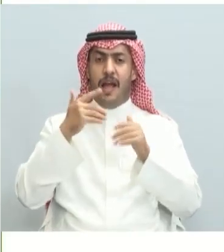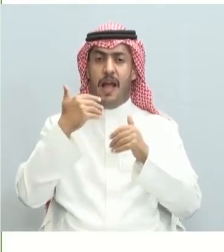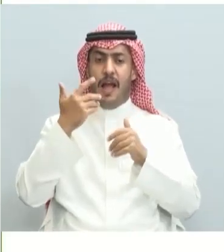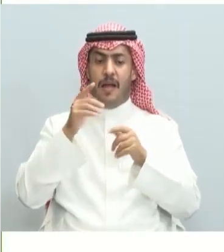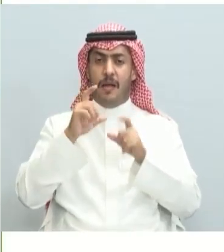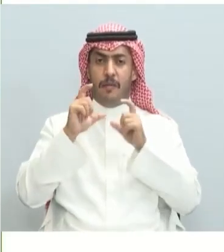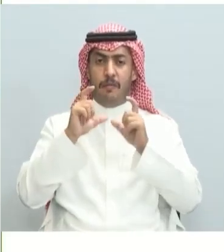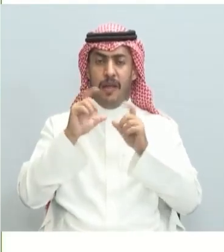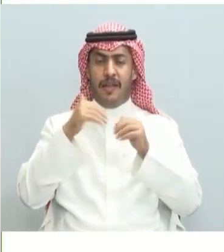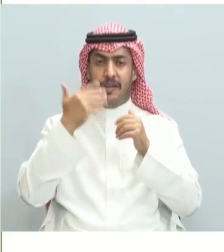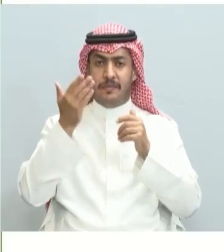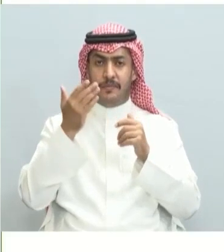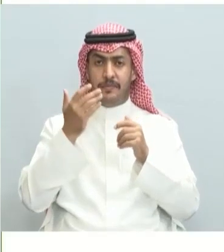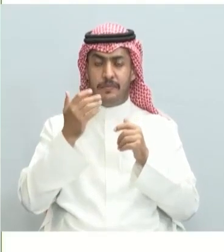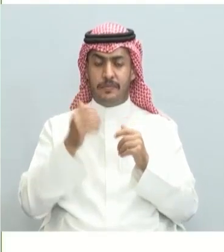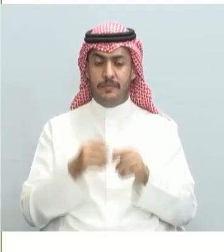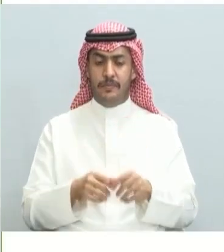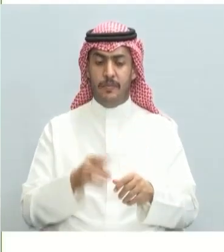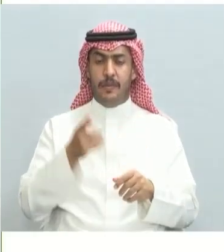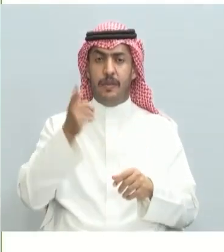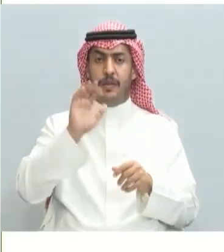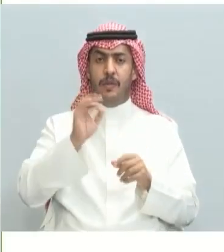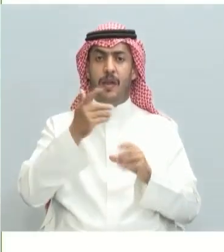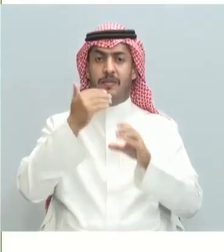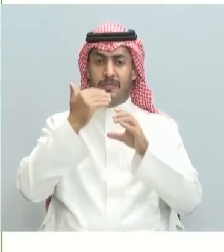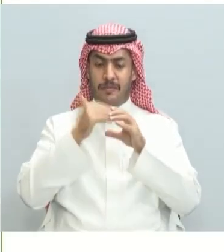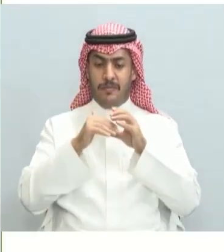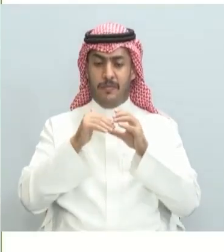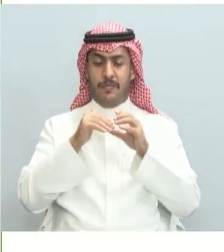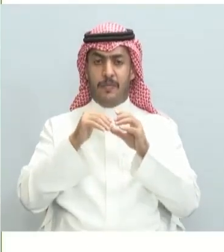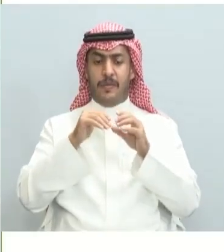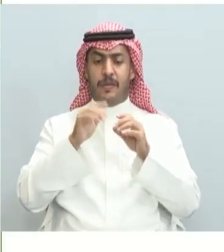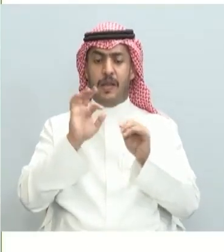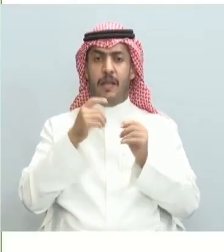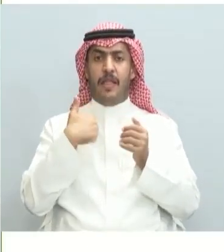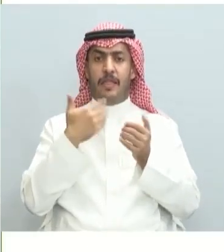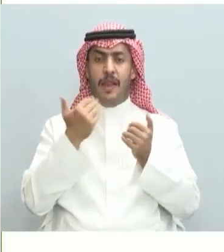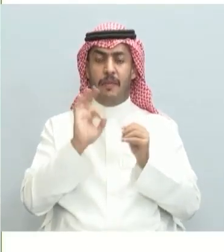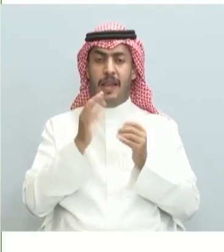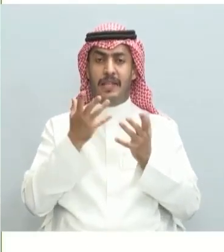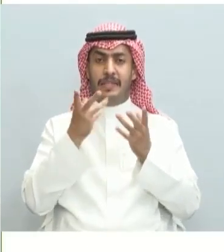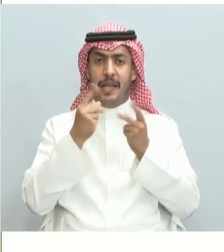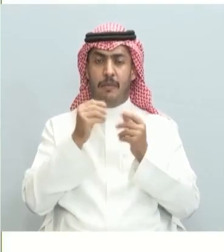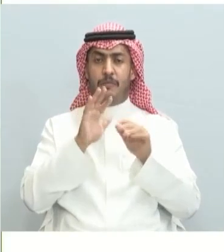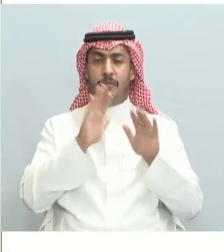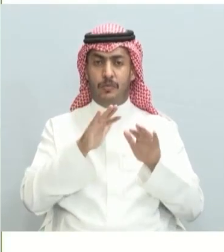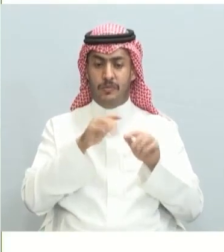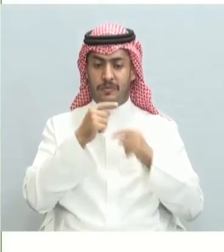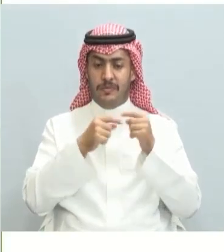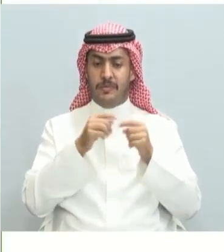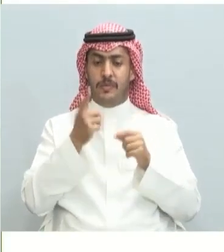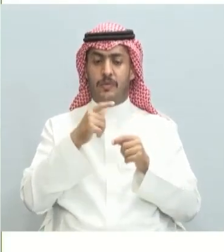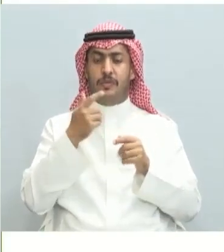البنوك بالاضافه الى الودائع تحت الطلب كالحساب الجاريه